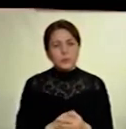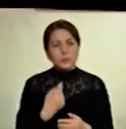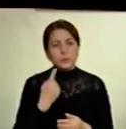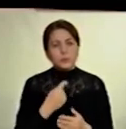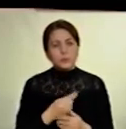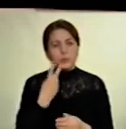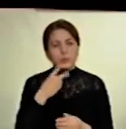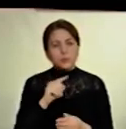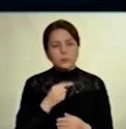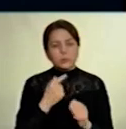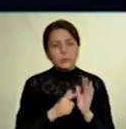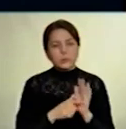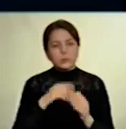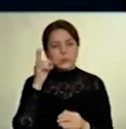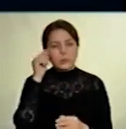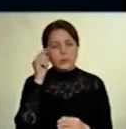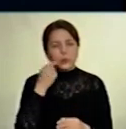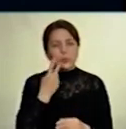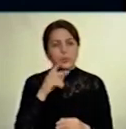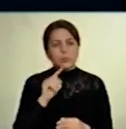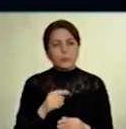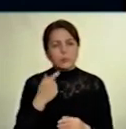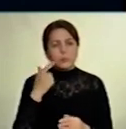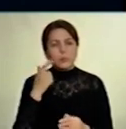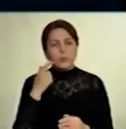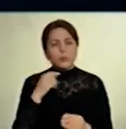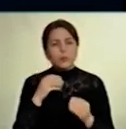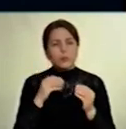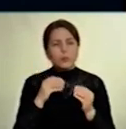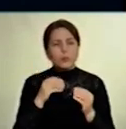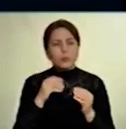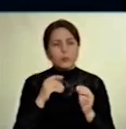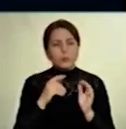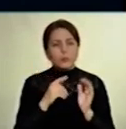Birinchisi 2.7 soni 2.10000dan